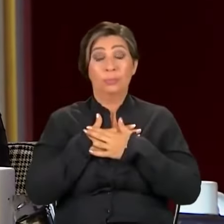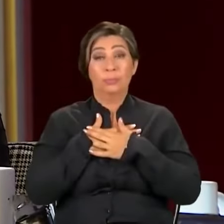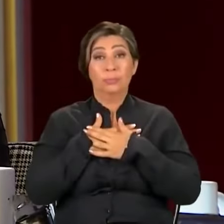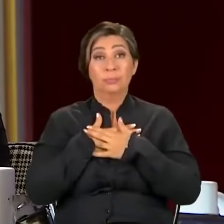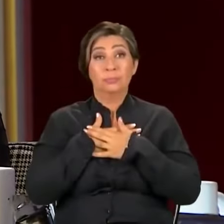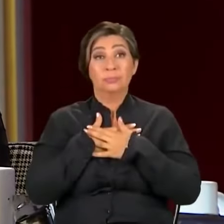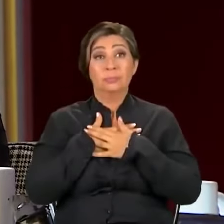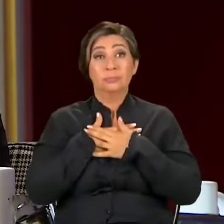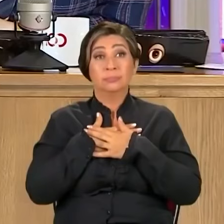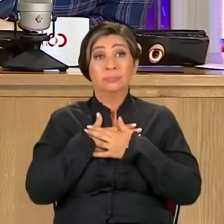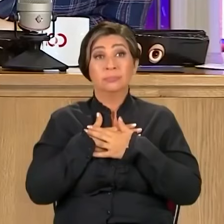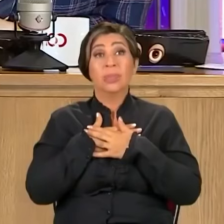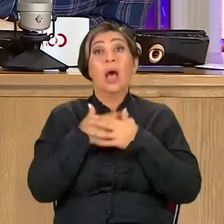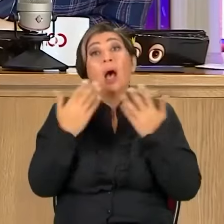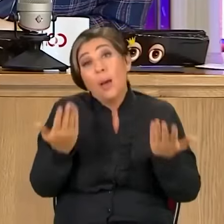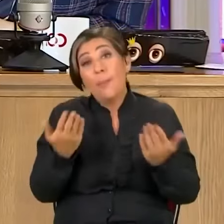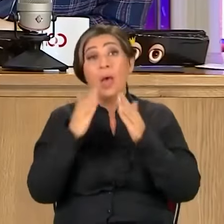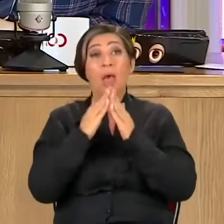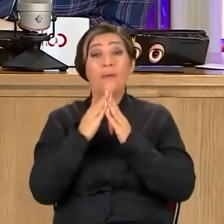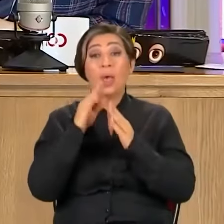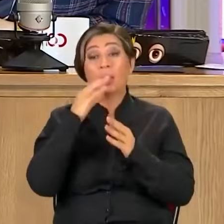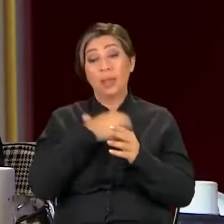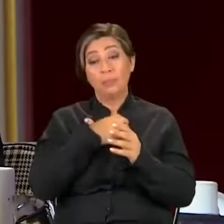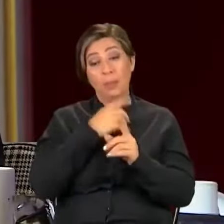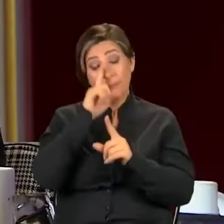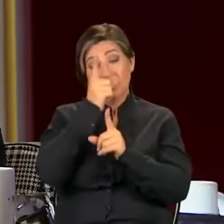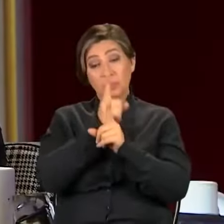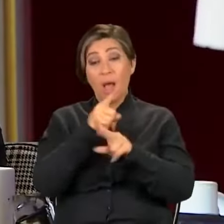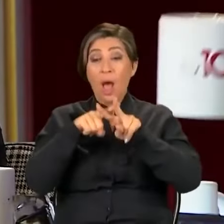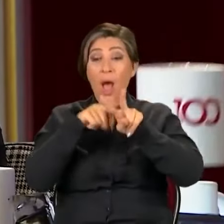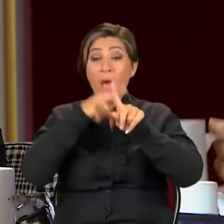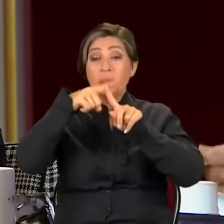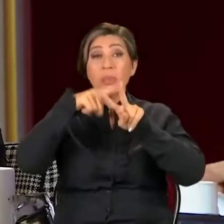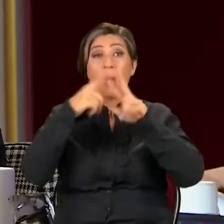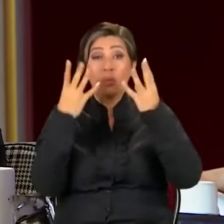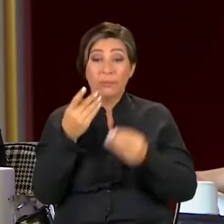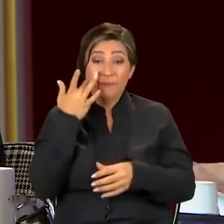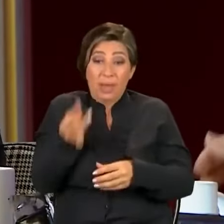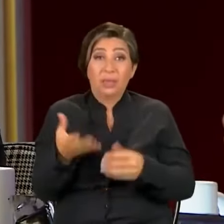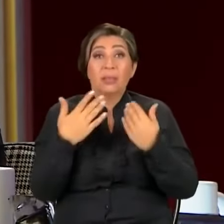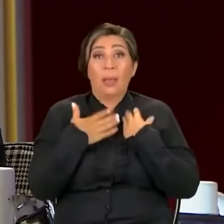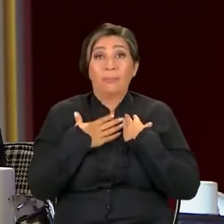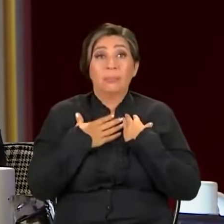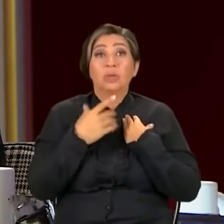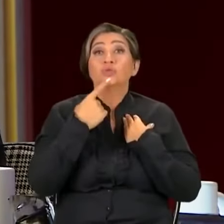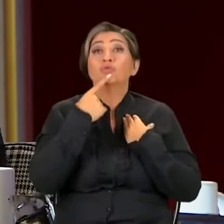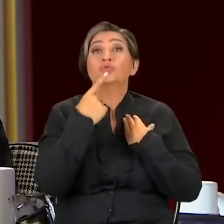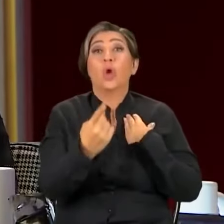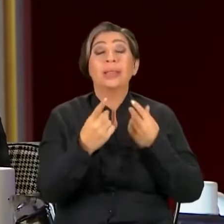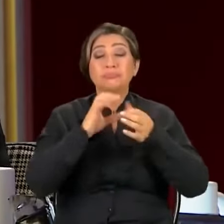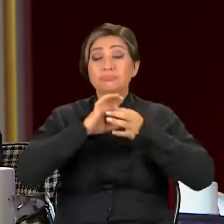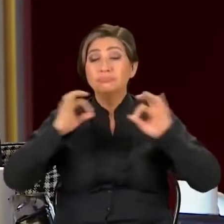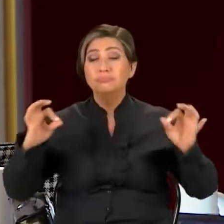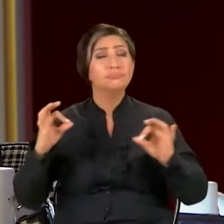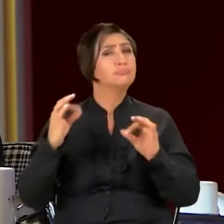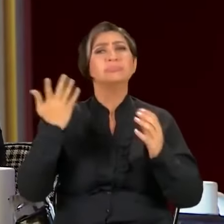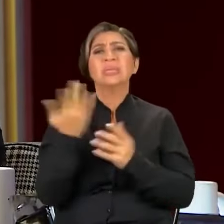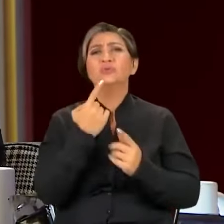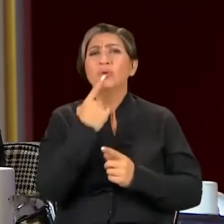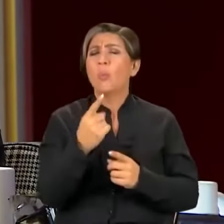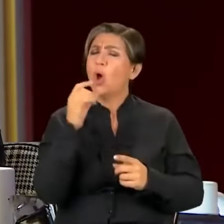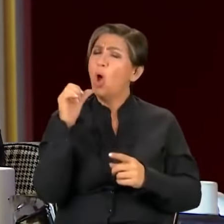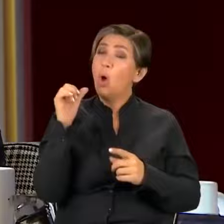doğru. Ama eve gidip baş başa kaldığımda gene ait olduğumun farkındayım. Söylediğim şeylerin çok